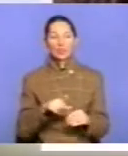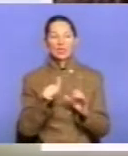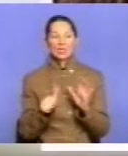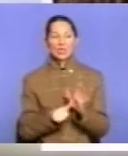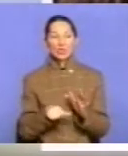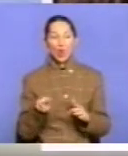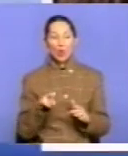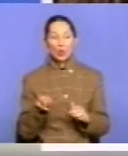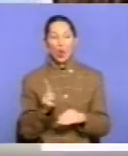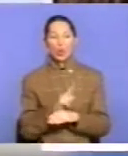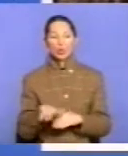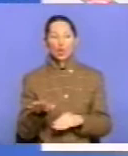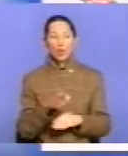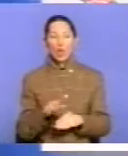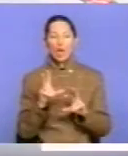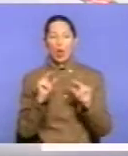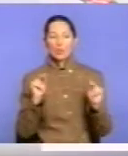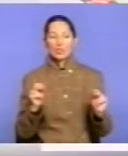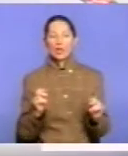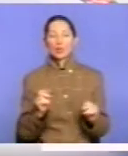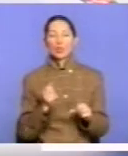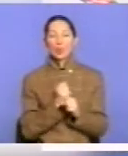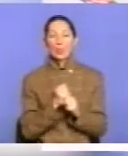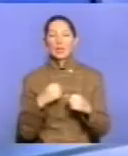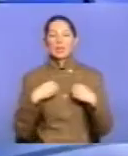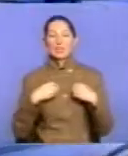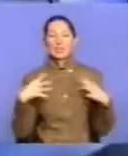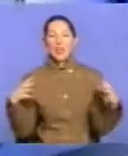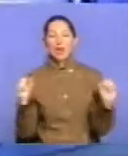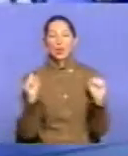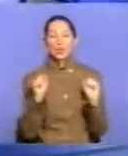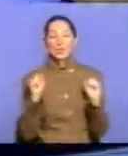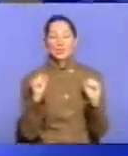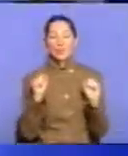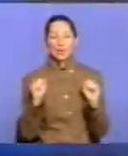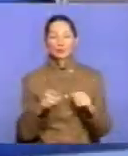16 лютого у Тернополі обіцяють влаштувати свято зими.